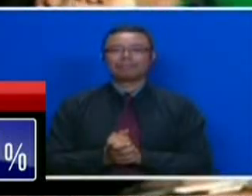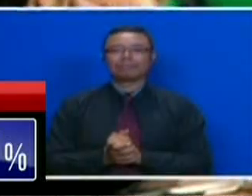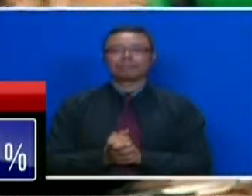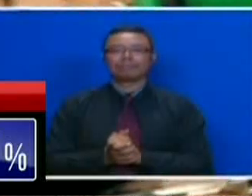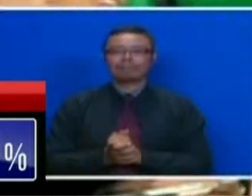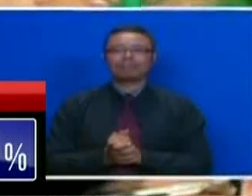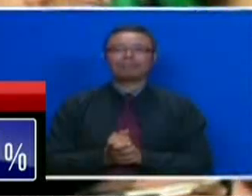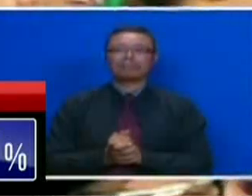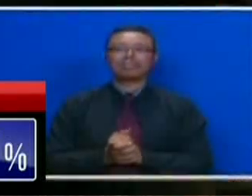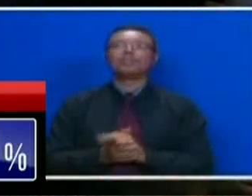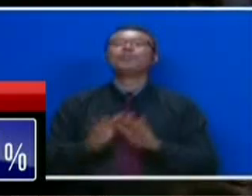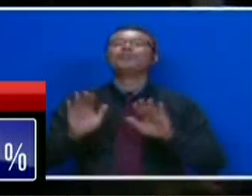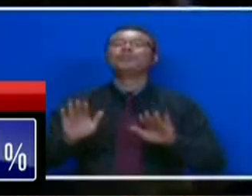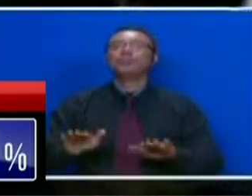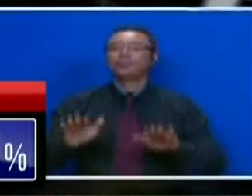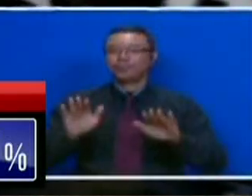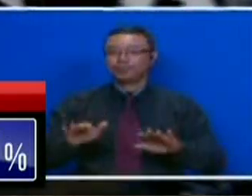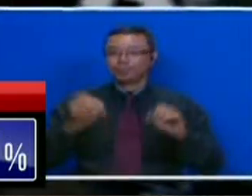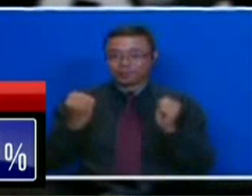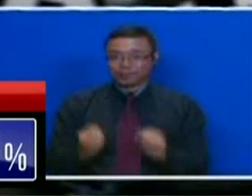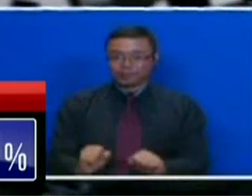paslon kita duduk